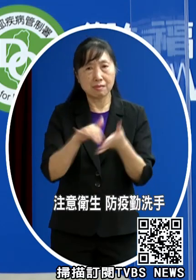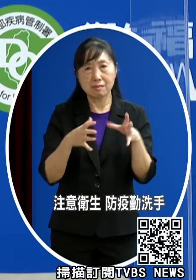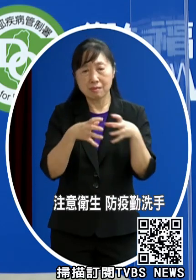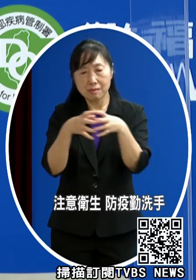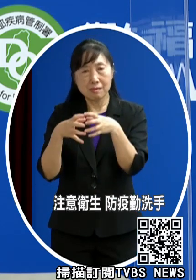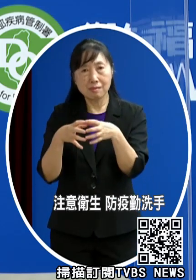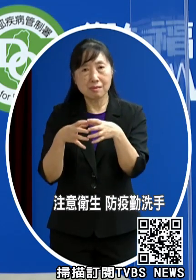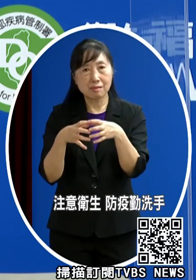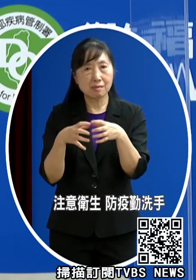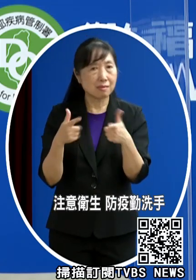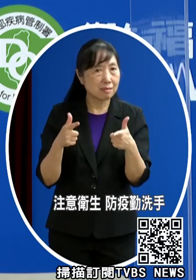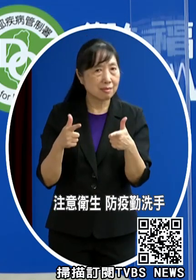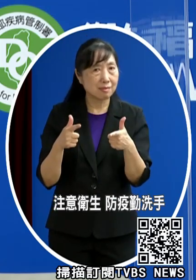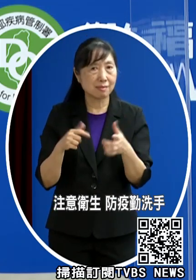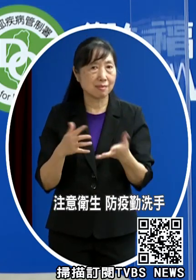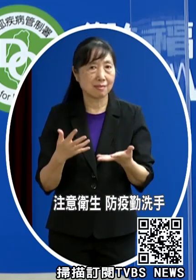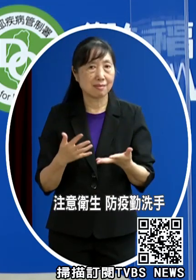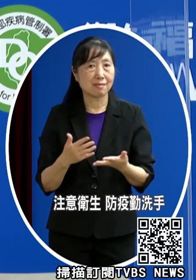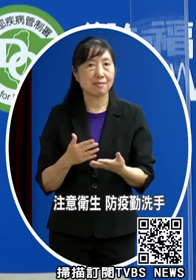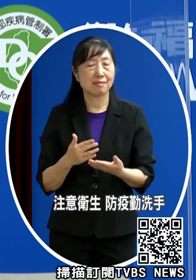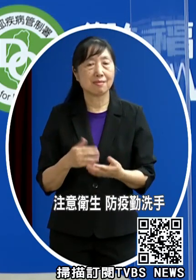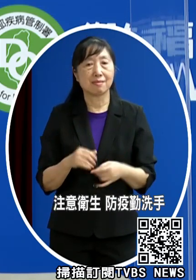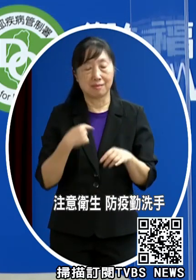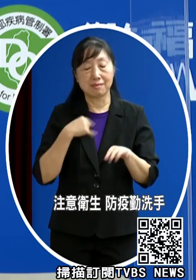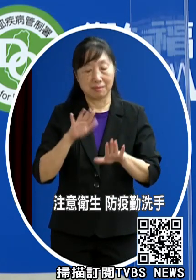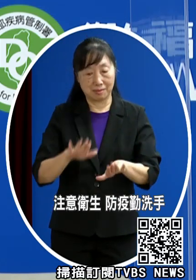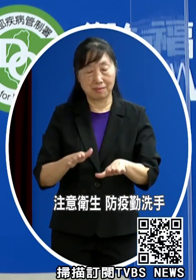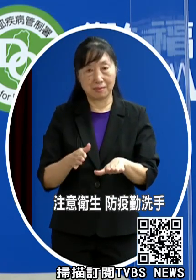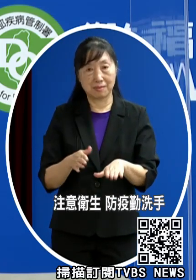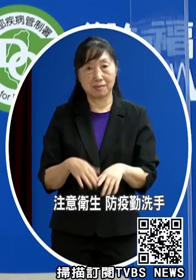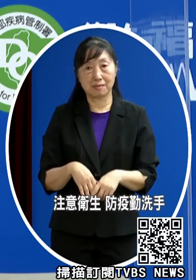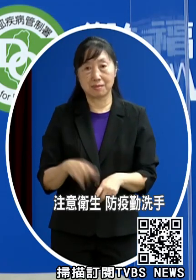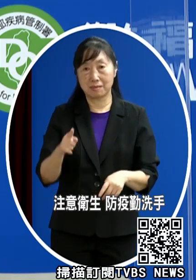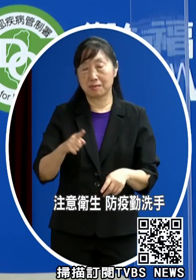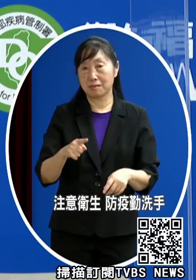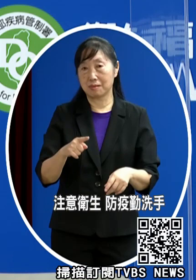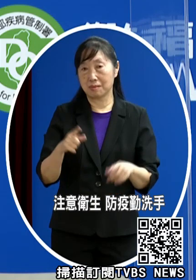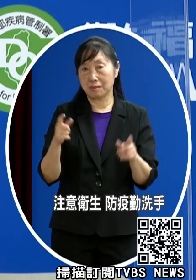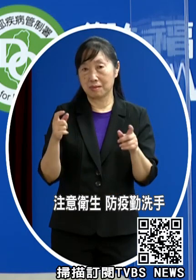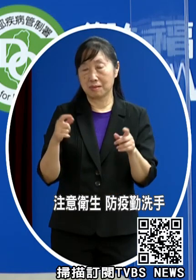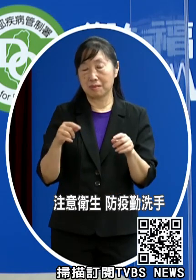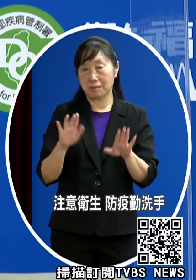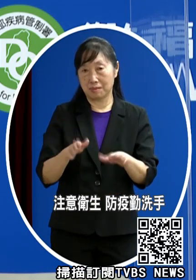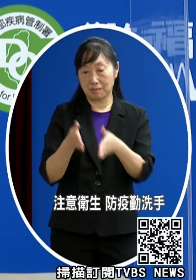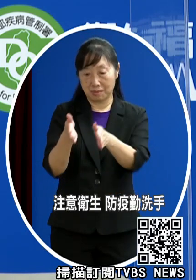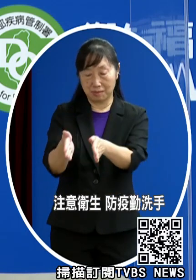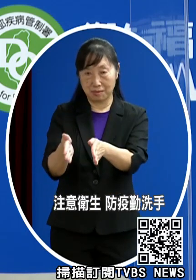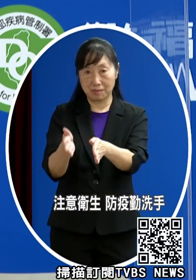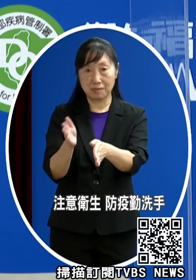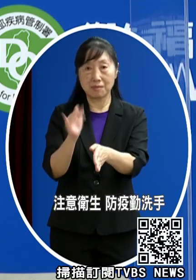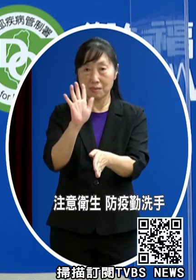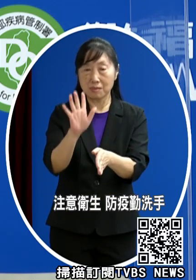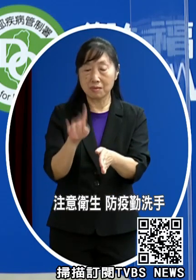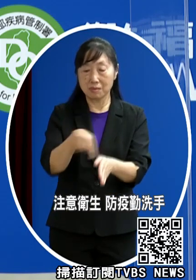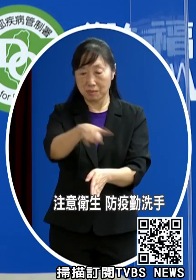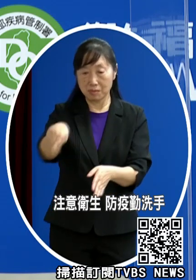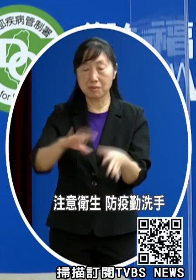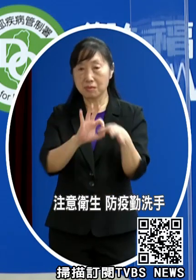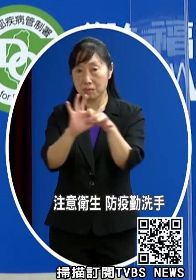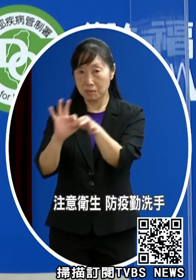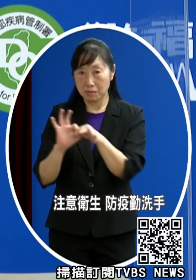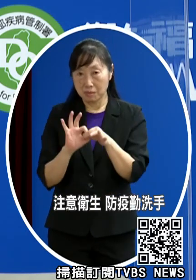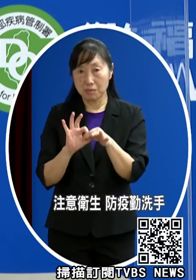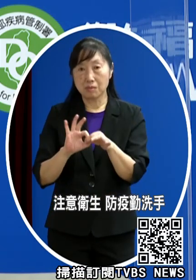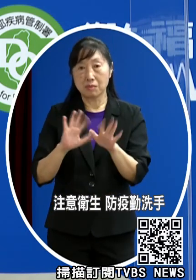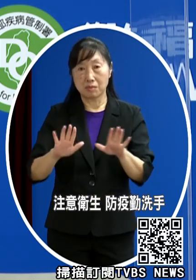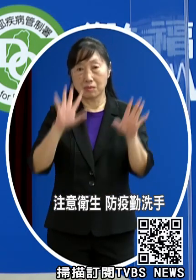还不是还是什么？好，那我们现在在里面，我们现在是定位哈，现在是在目前有相关性哈，但是还